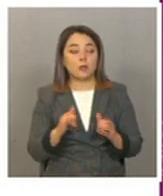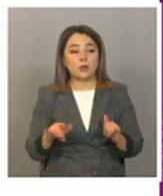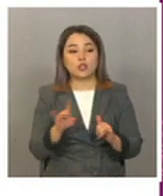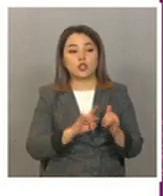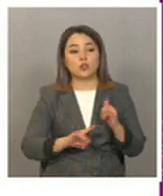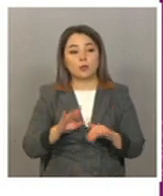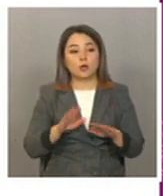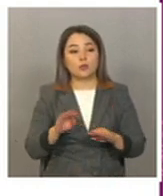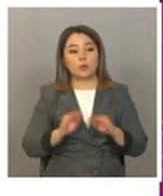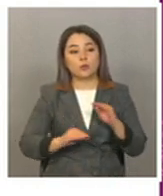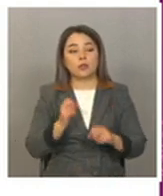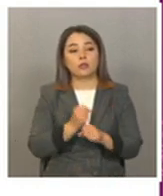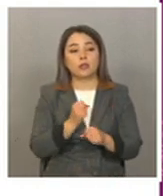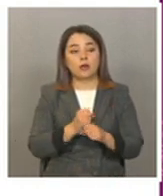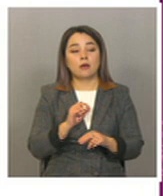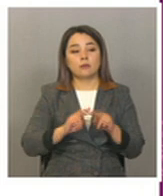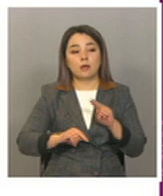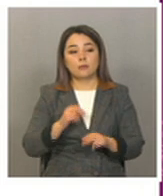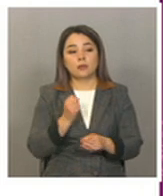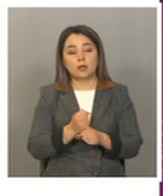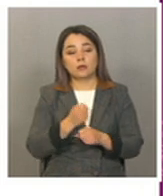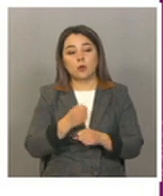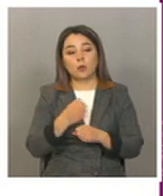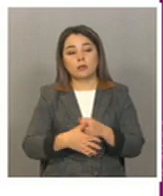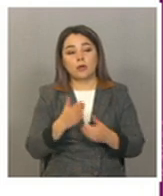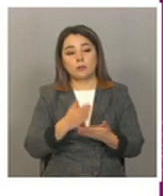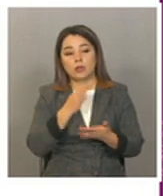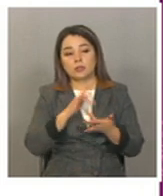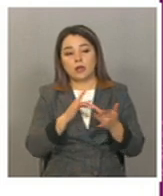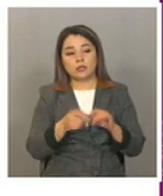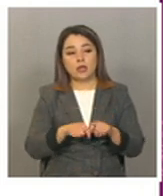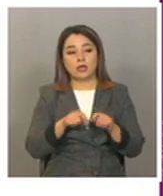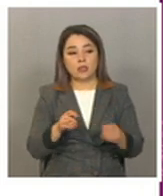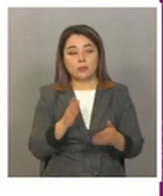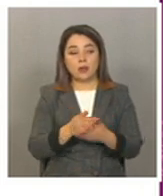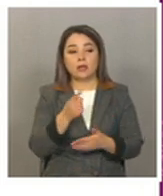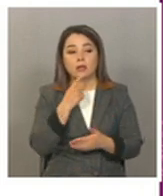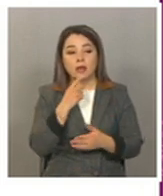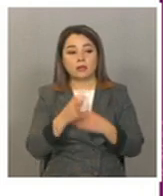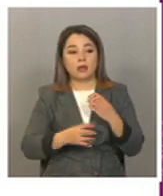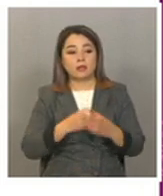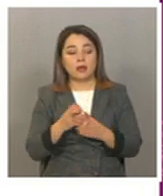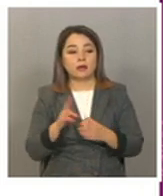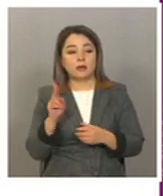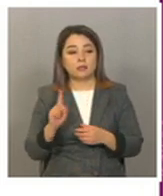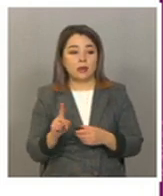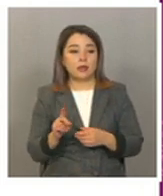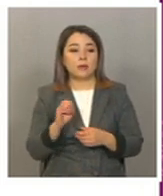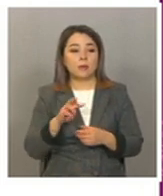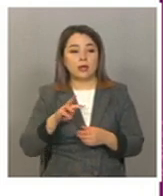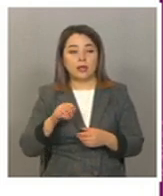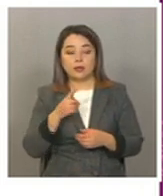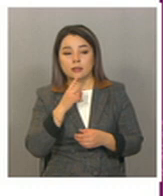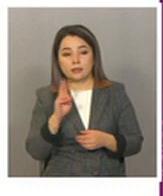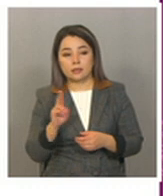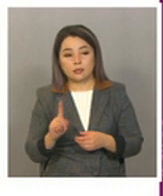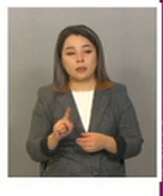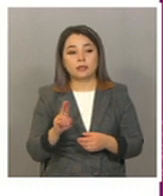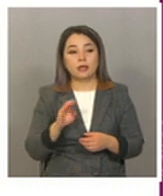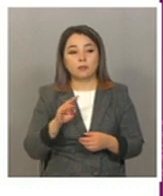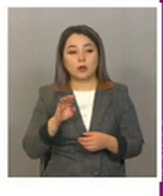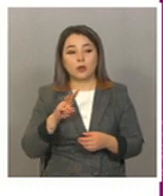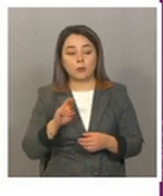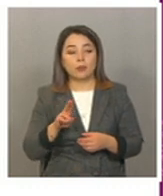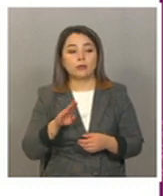республикалық үйлестіру әдістемелік орталығы ашқан сайттар Тіл әлемі кезет, емле кезет, термин.com,